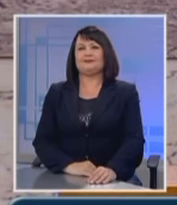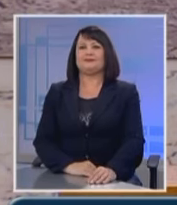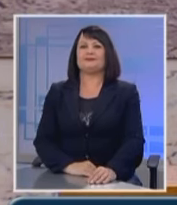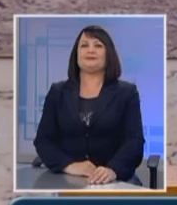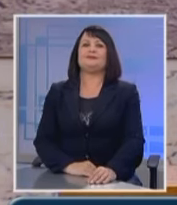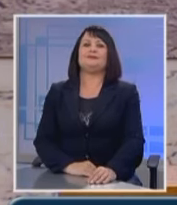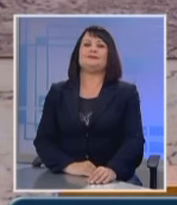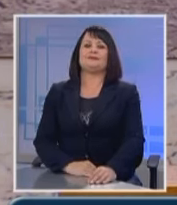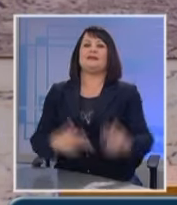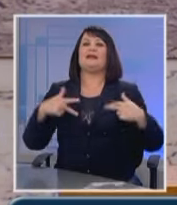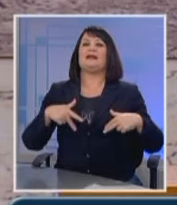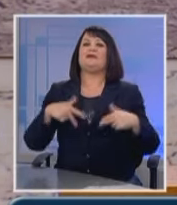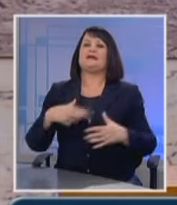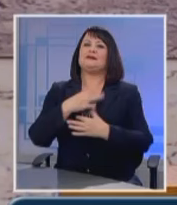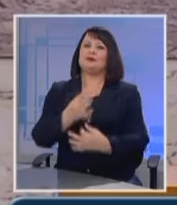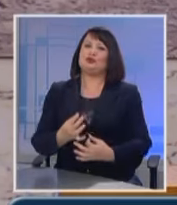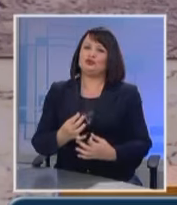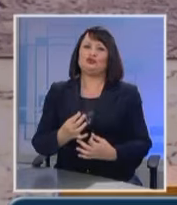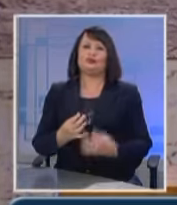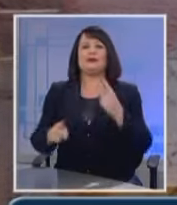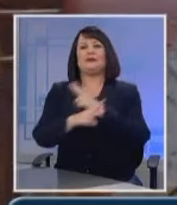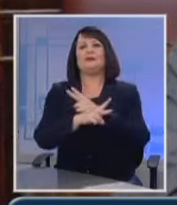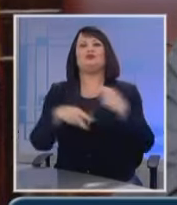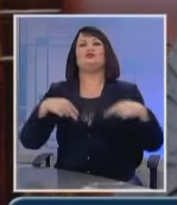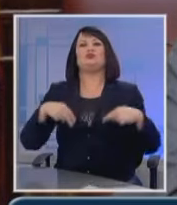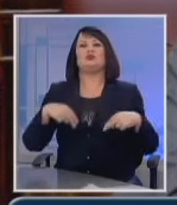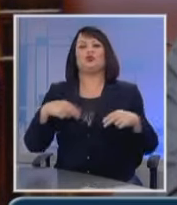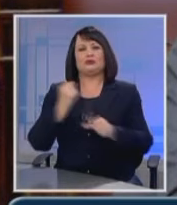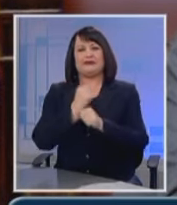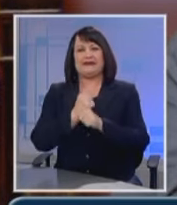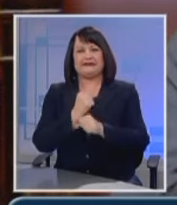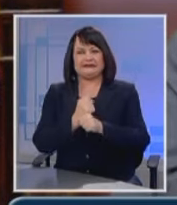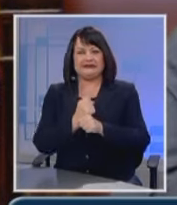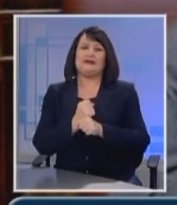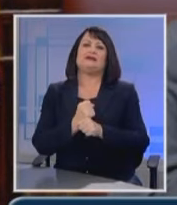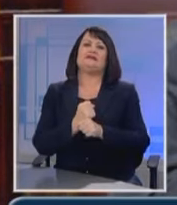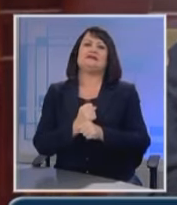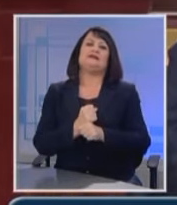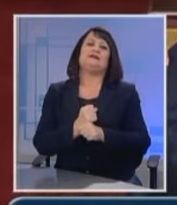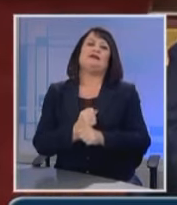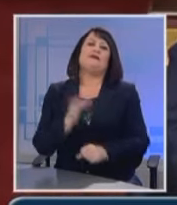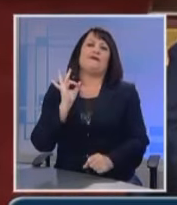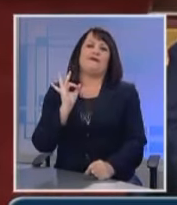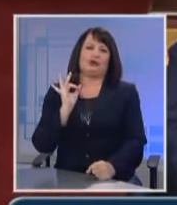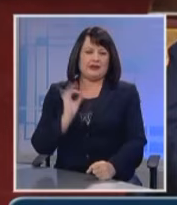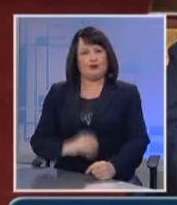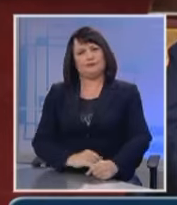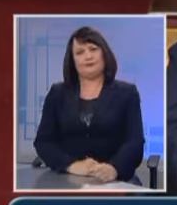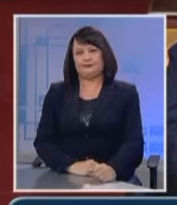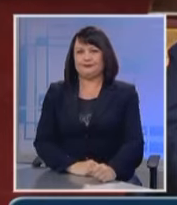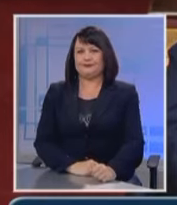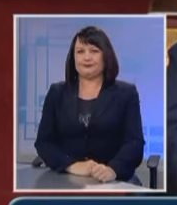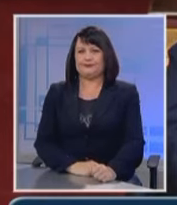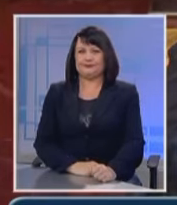Από την κυβέρνηση παρίσταται η αναπληρώτρια Υπουργός Εργασίας, Κοινωνικής Ασφάλισης και Κοινωνικής Αλληλεγγύης, η κυρία